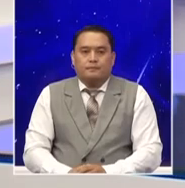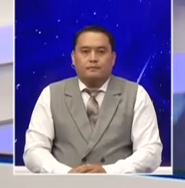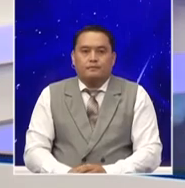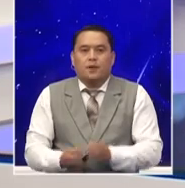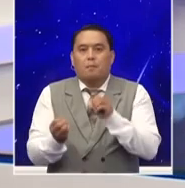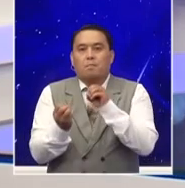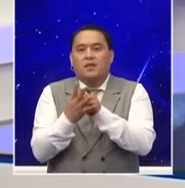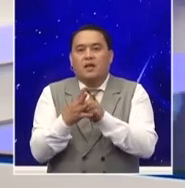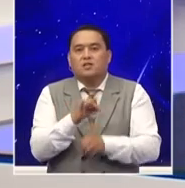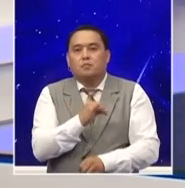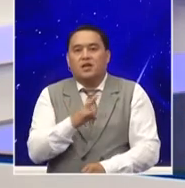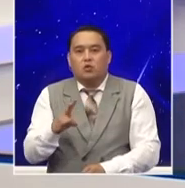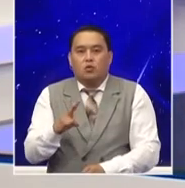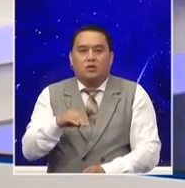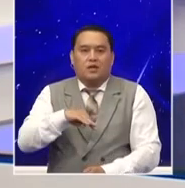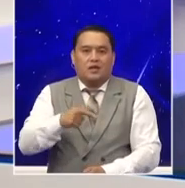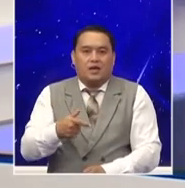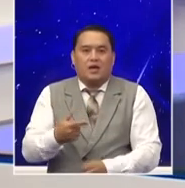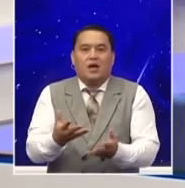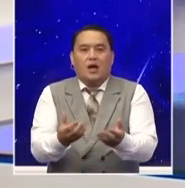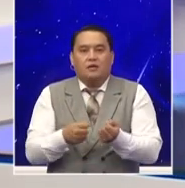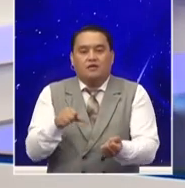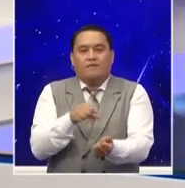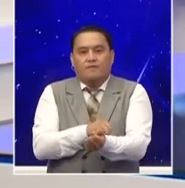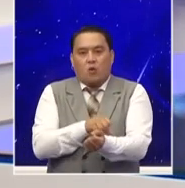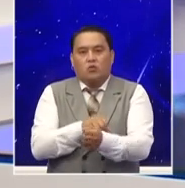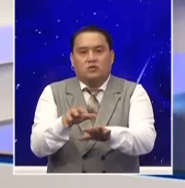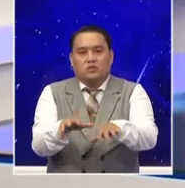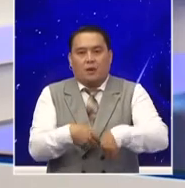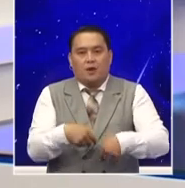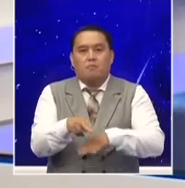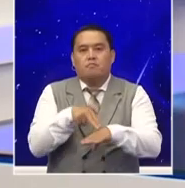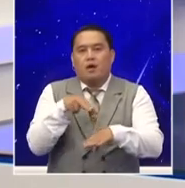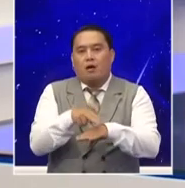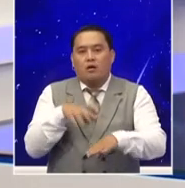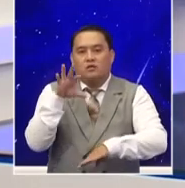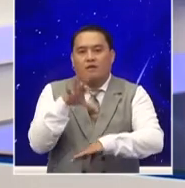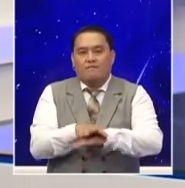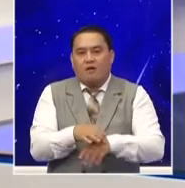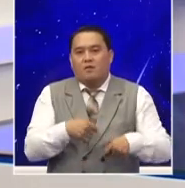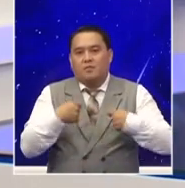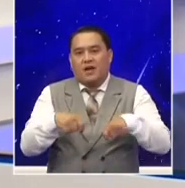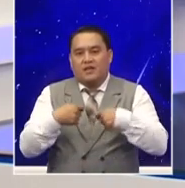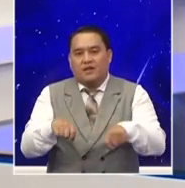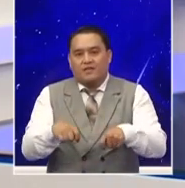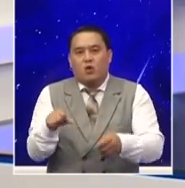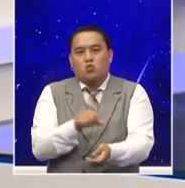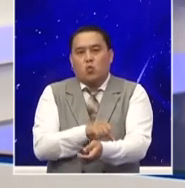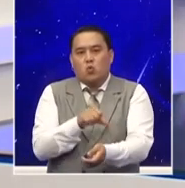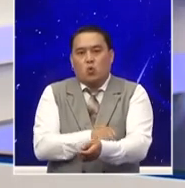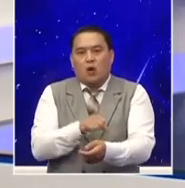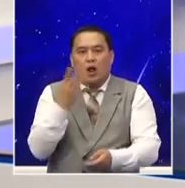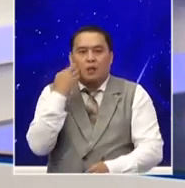На 15 миллионов тенге изъяли гашиш полицейские ВКО. Стражи порядка пресекли канал поставки и сбыта наркотиков из Алматы